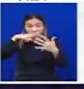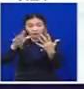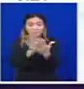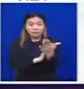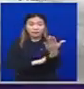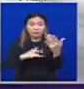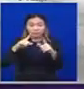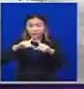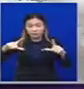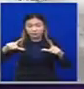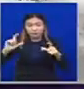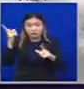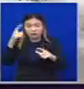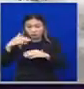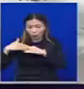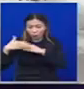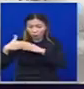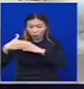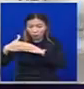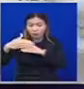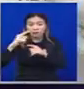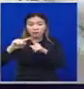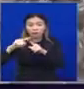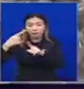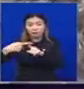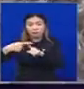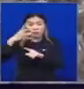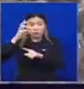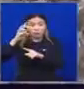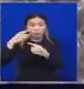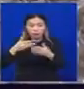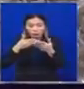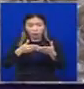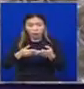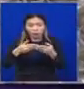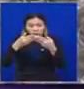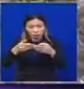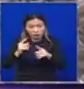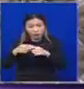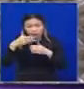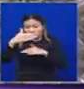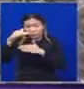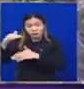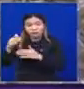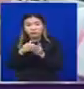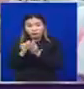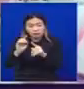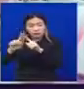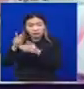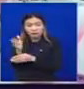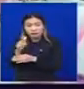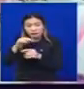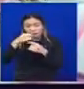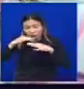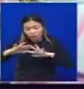ได้รับใบเหลืองต่อไปอีก6เดือนแต่ภาคเอกชนที่ทำธุรกิจส่งออกอาหารทะเลรู้สึกพอใจต่อการทำงานของรัฐบาลว่